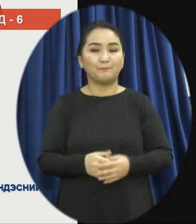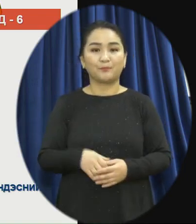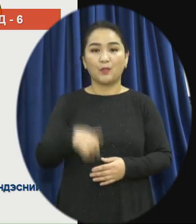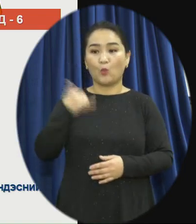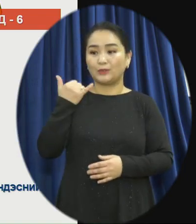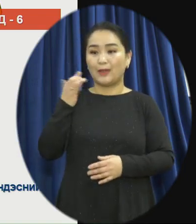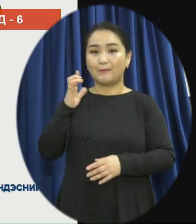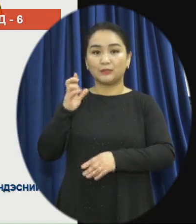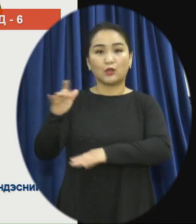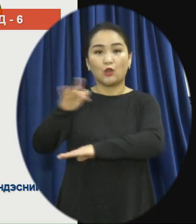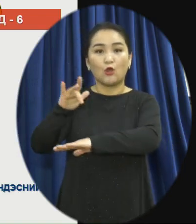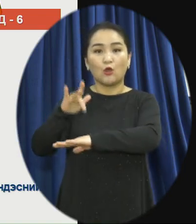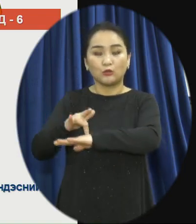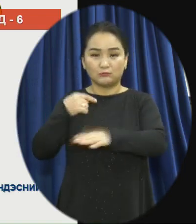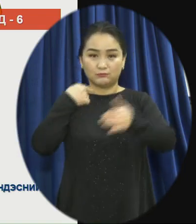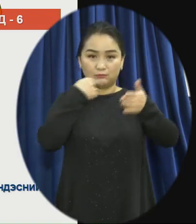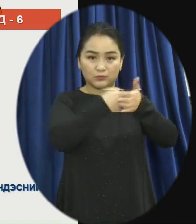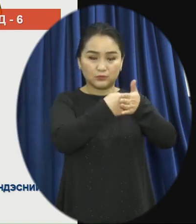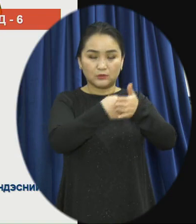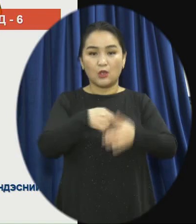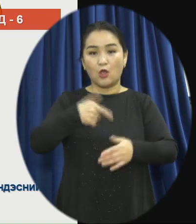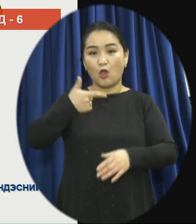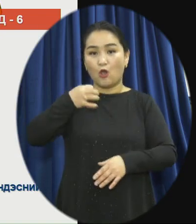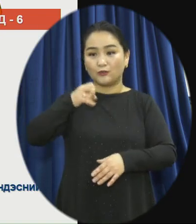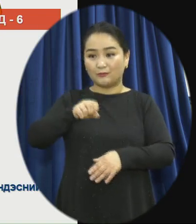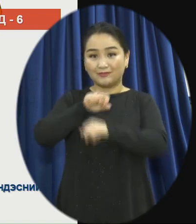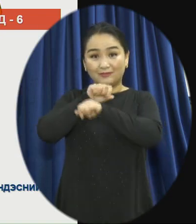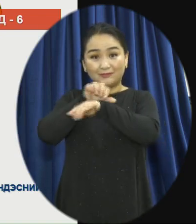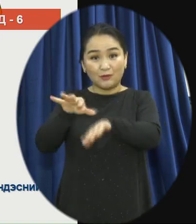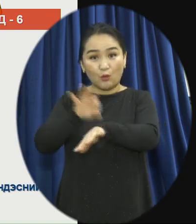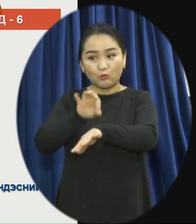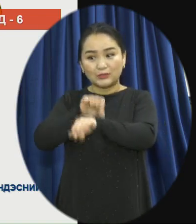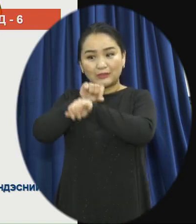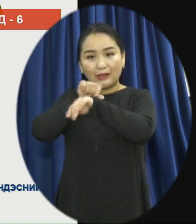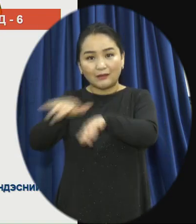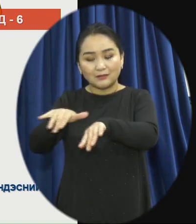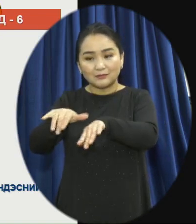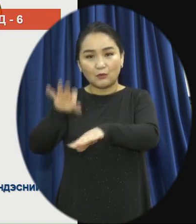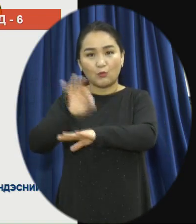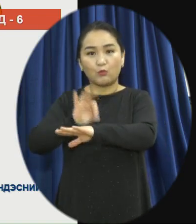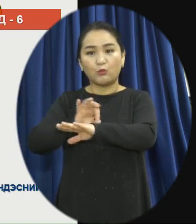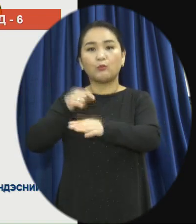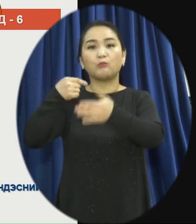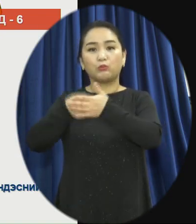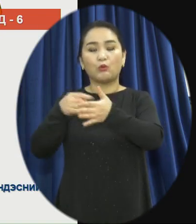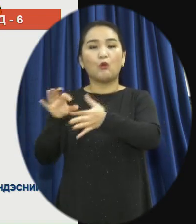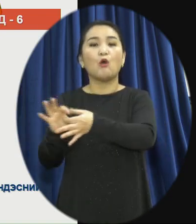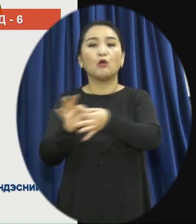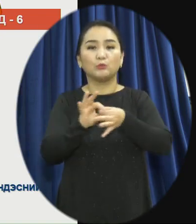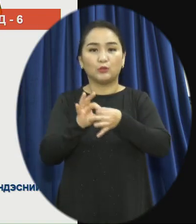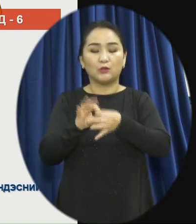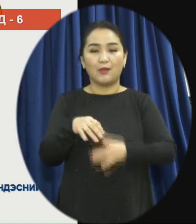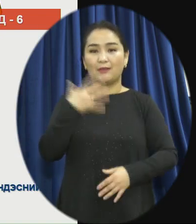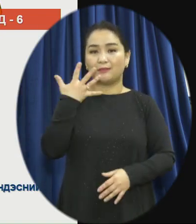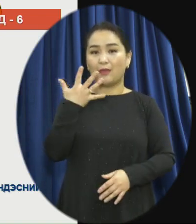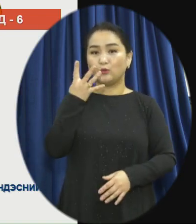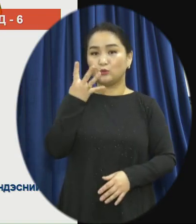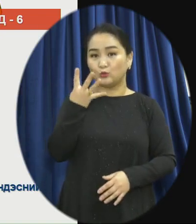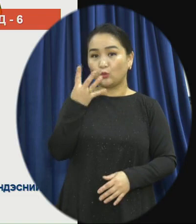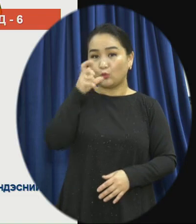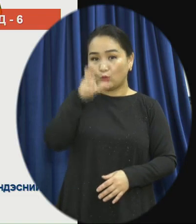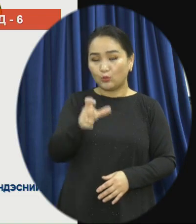нийслэл Улаанбаатар хотод голомтлон гарч байгаа голомтоос халдвар бүртгэгдсэн байна. За 54 тохиолдол нь